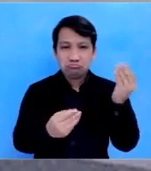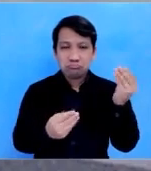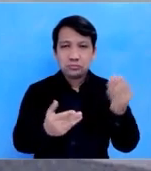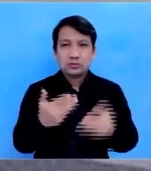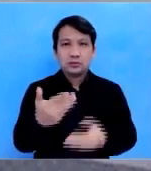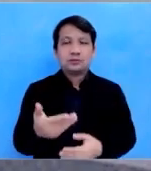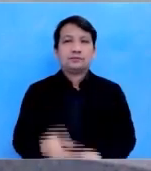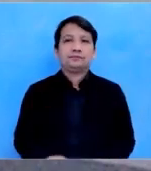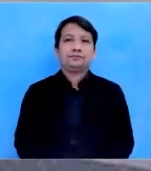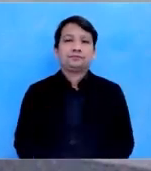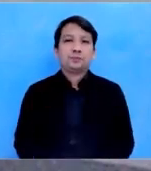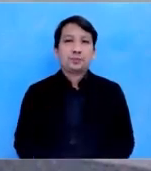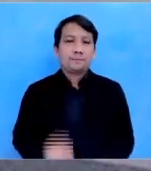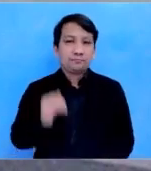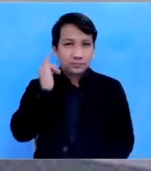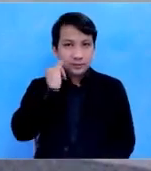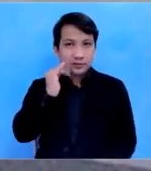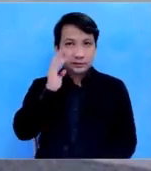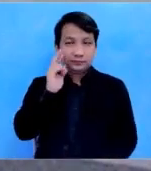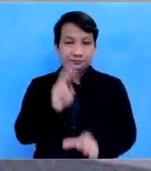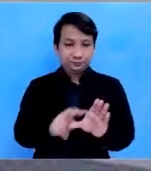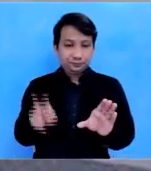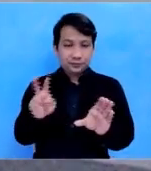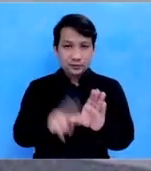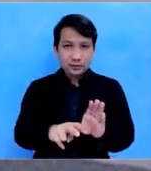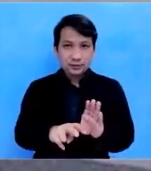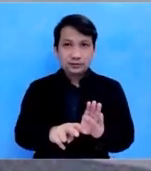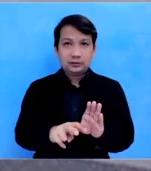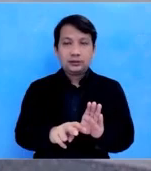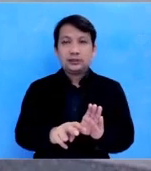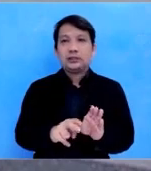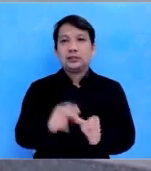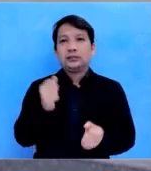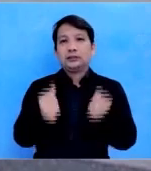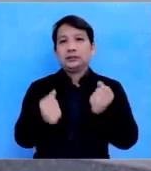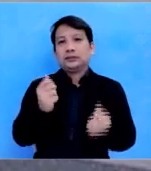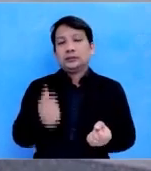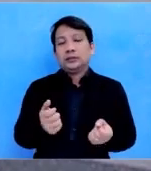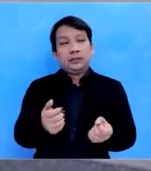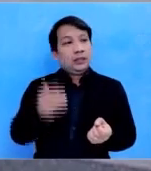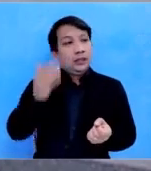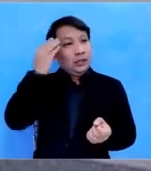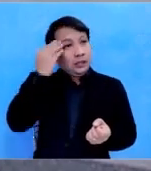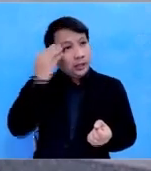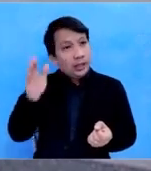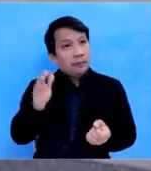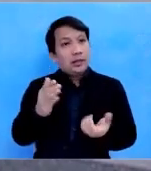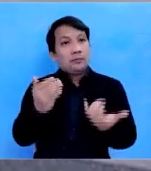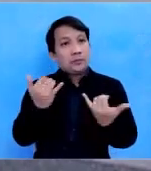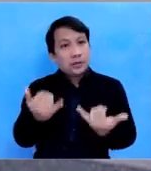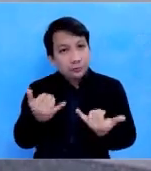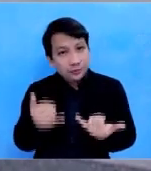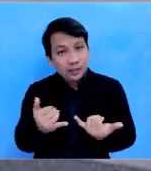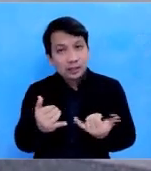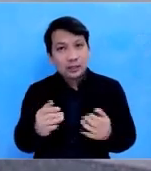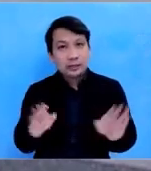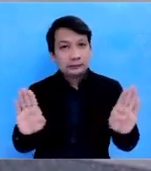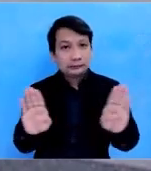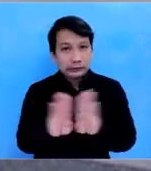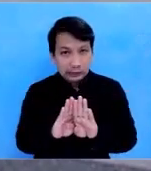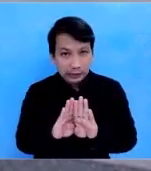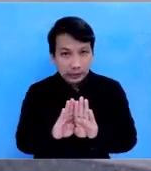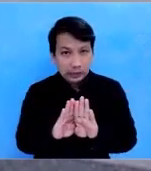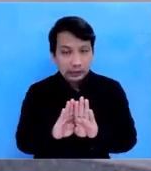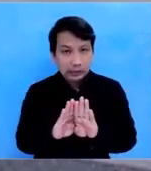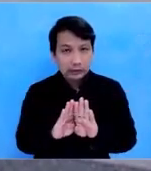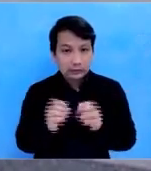Julius, may mga pasahero at mga motorista na hindi pa rin alam na ngayon na pala na isasara itong bahagi ito ng